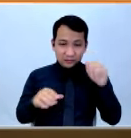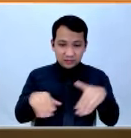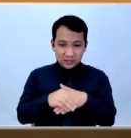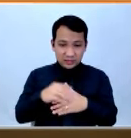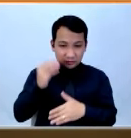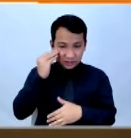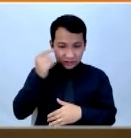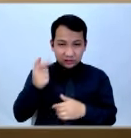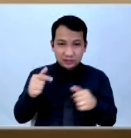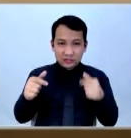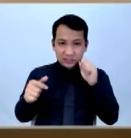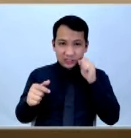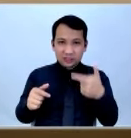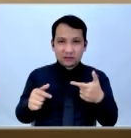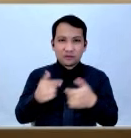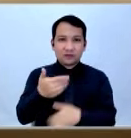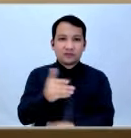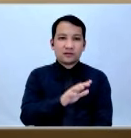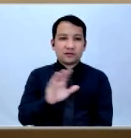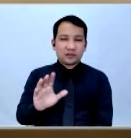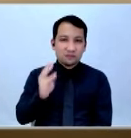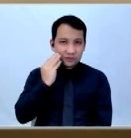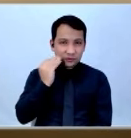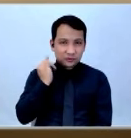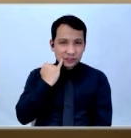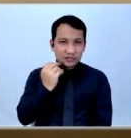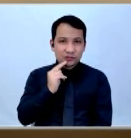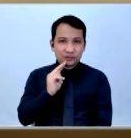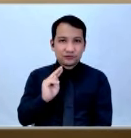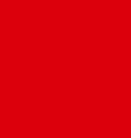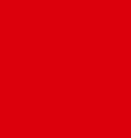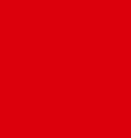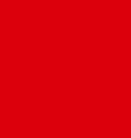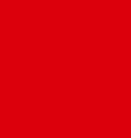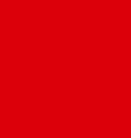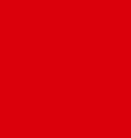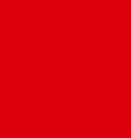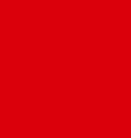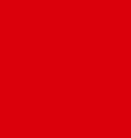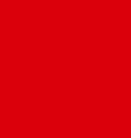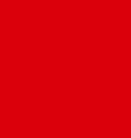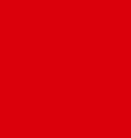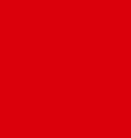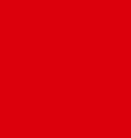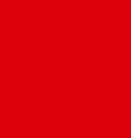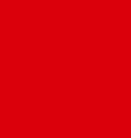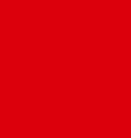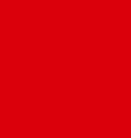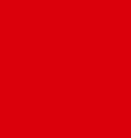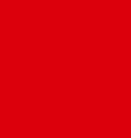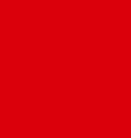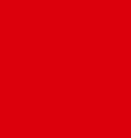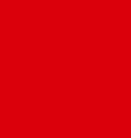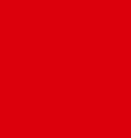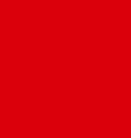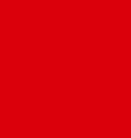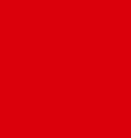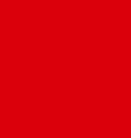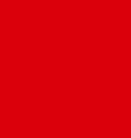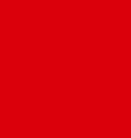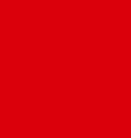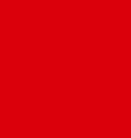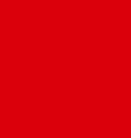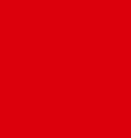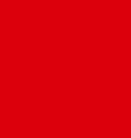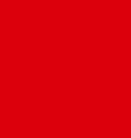mula sa Frontline, MJ Marfori, News 5. Mga kapatid, Nikki de Guzman po. Iba na ang